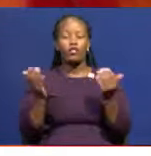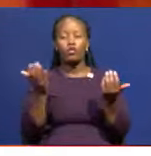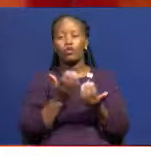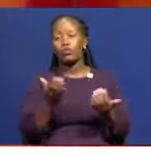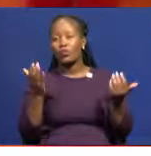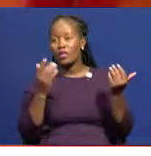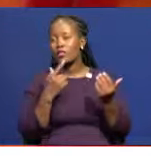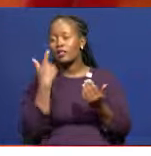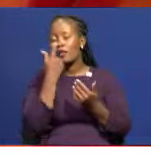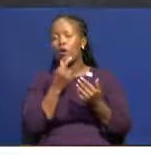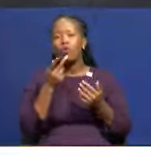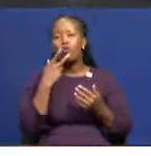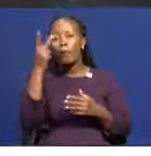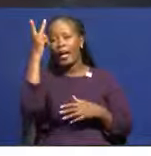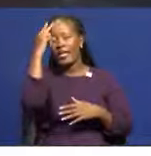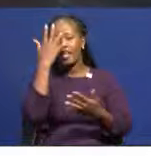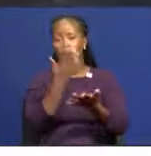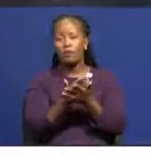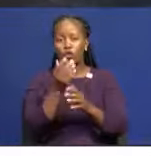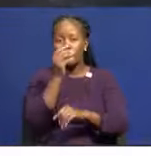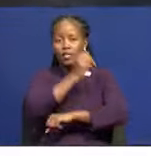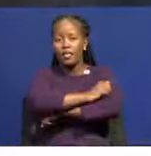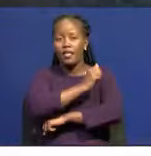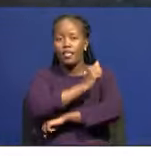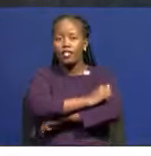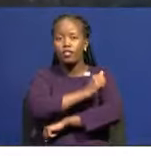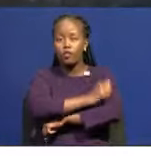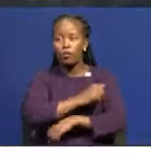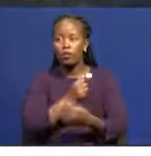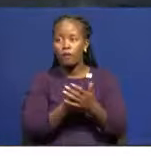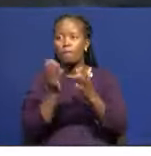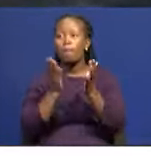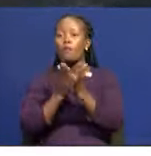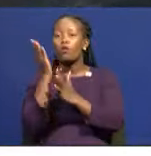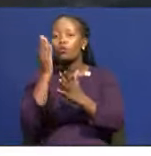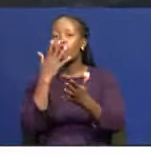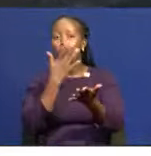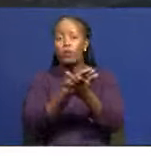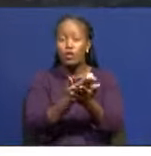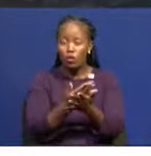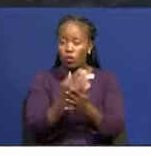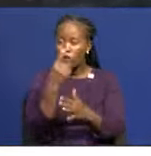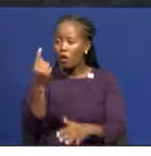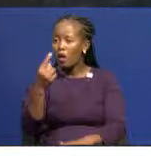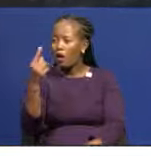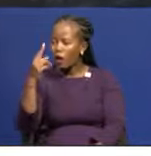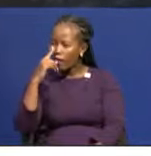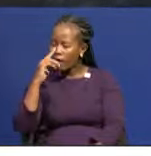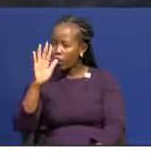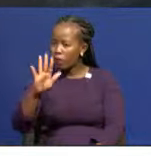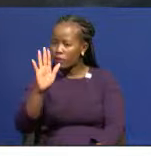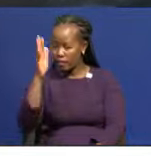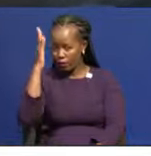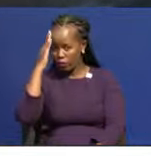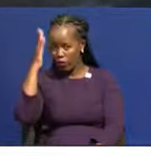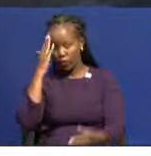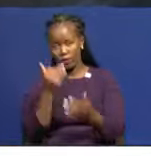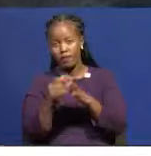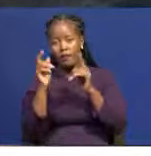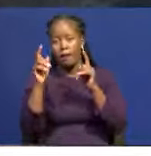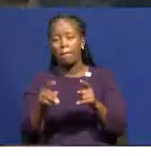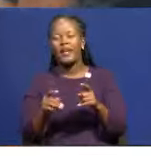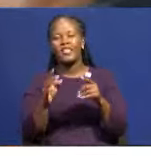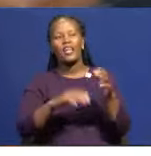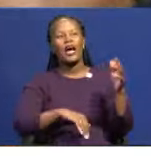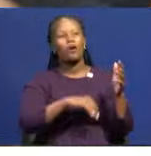si wafungwa shuleni. When they came to prison, that is the only home she knows. So we need to take her outside so that she can get to